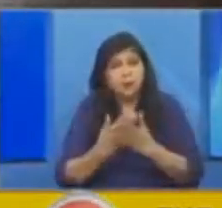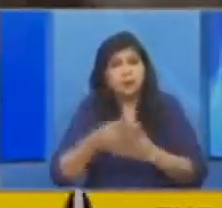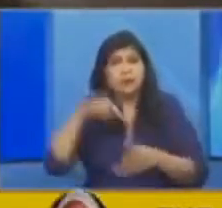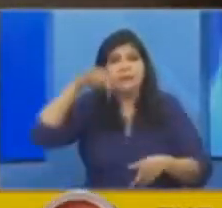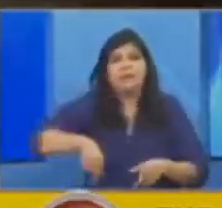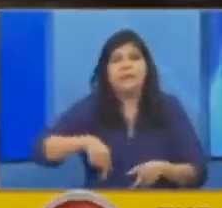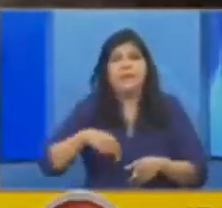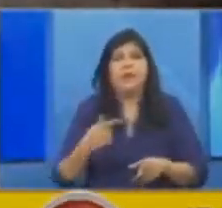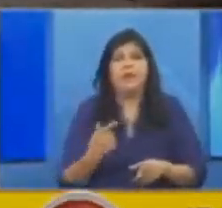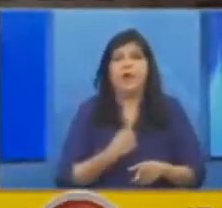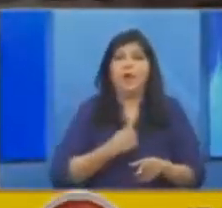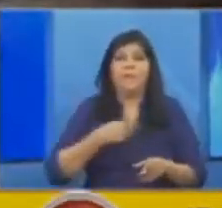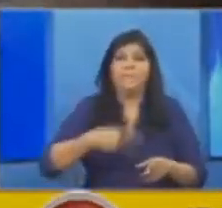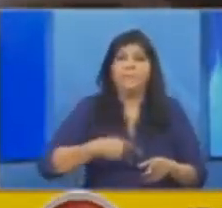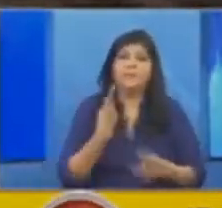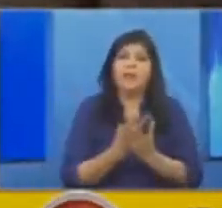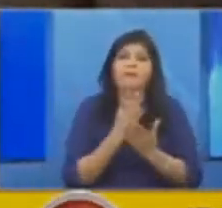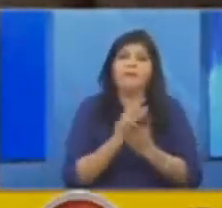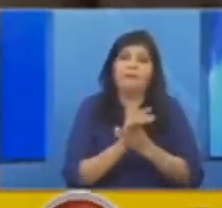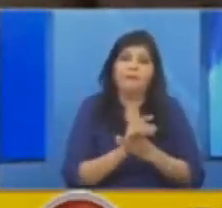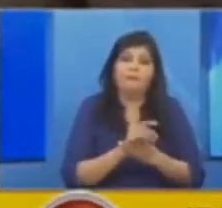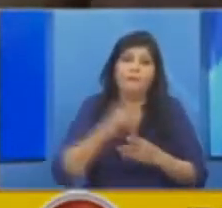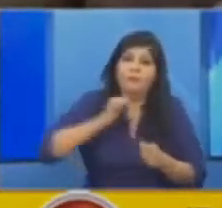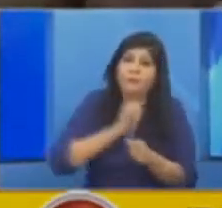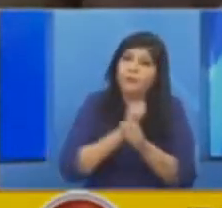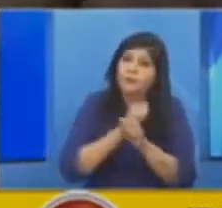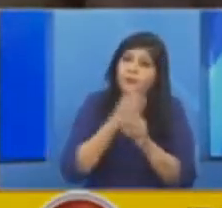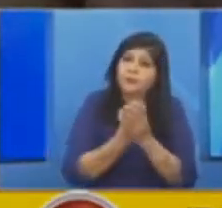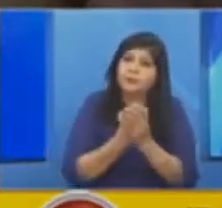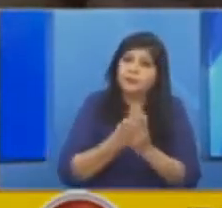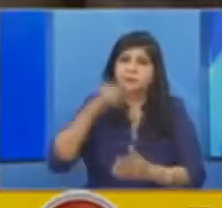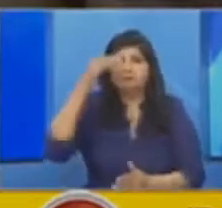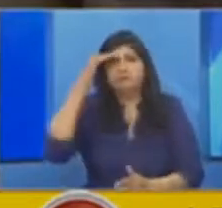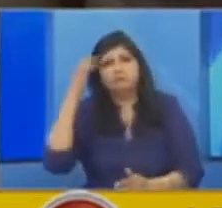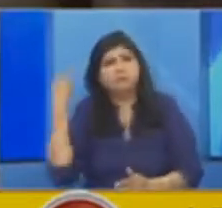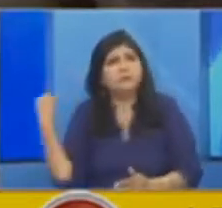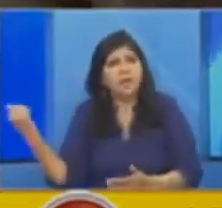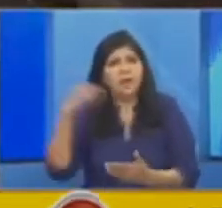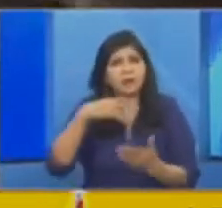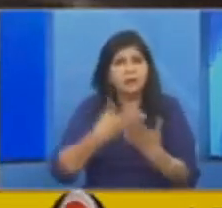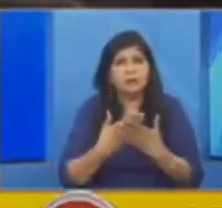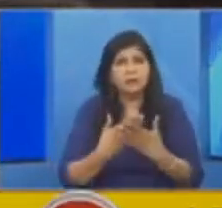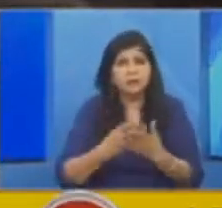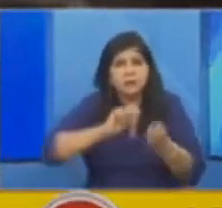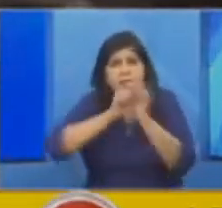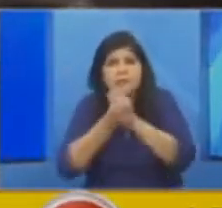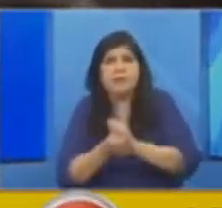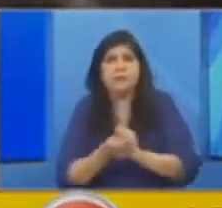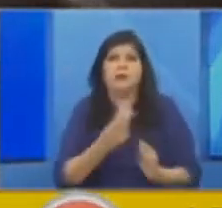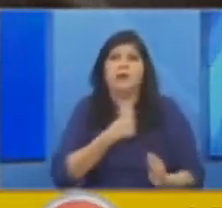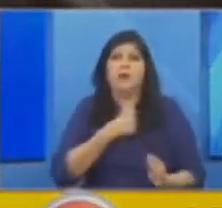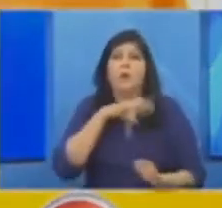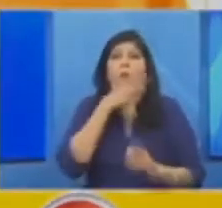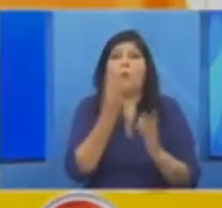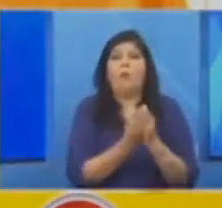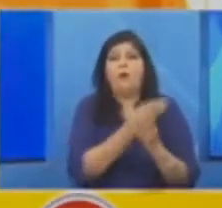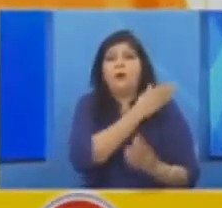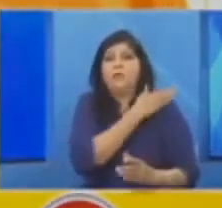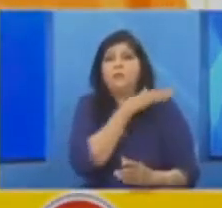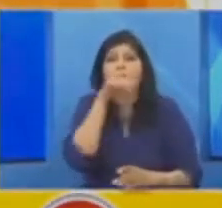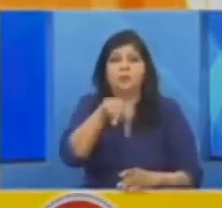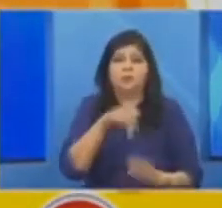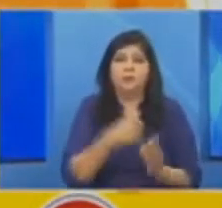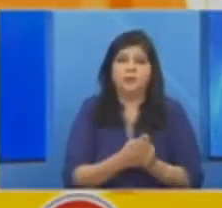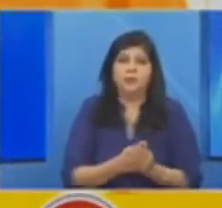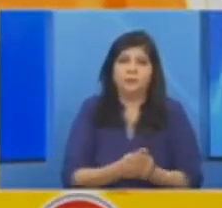आत्म निर्भर भारत के वटवरुक्ष में परिवर्तित करना हम सब का दाइप है मेरे